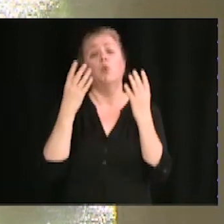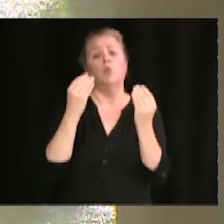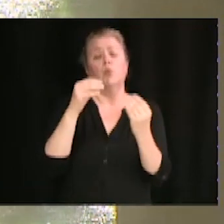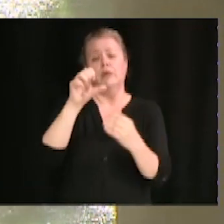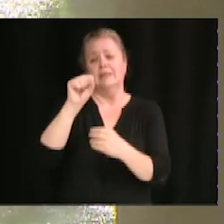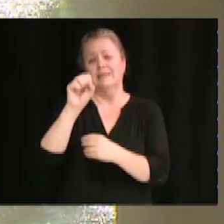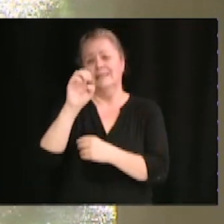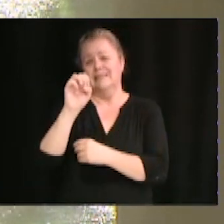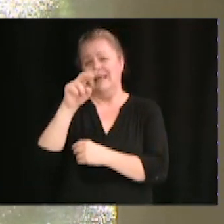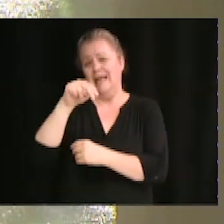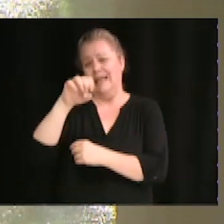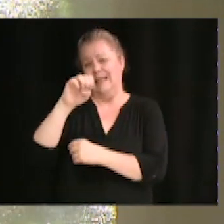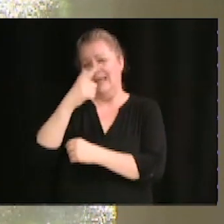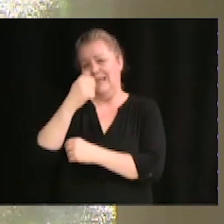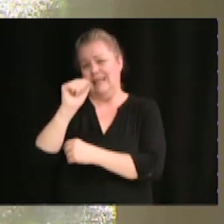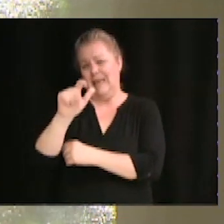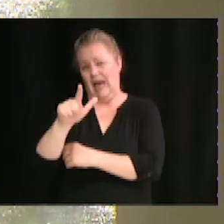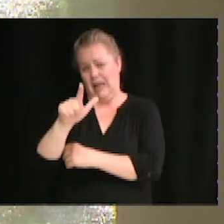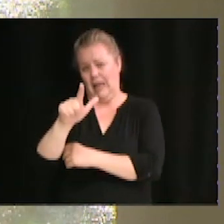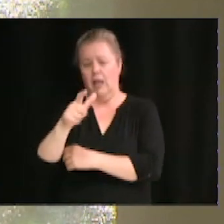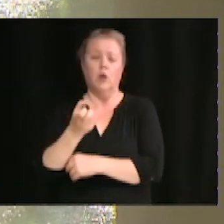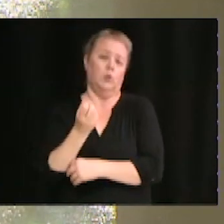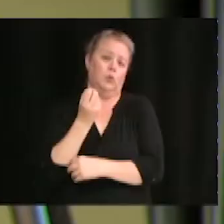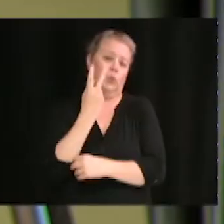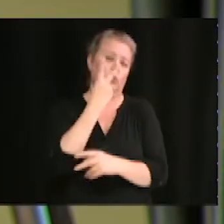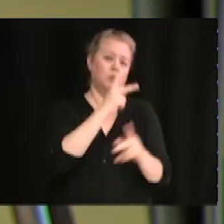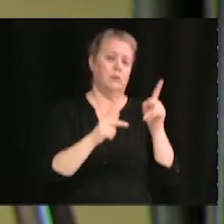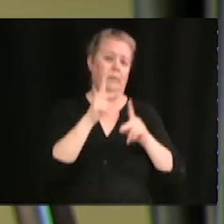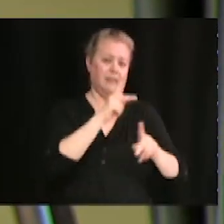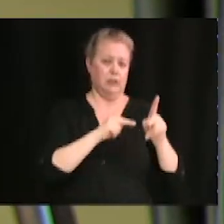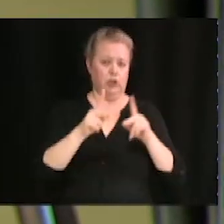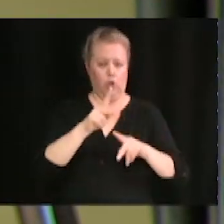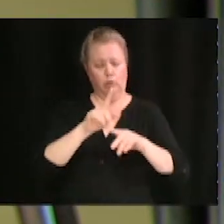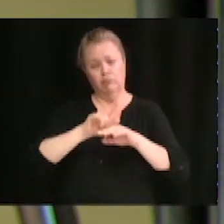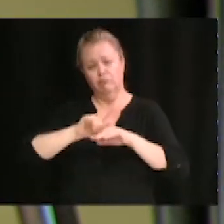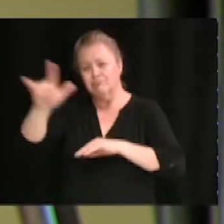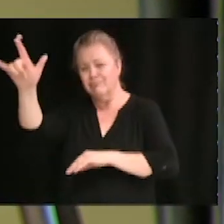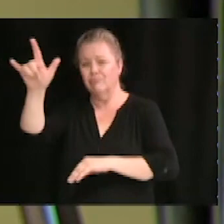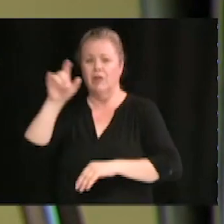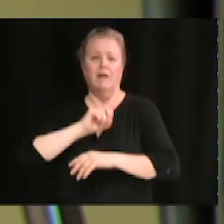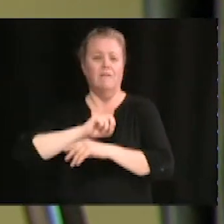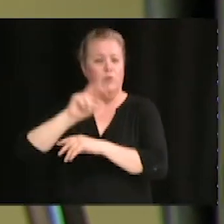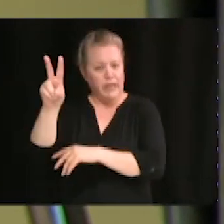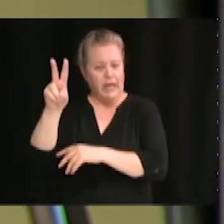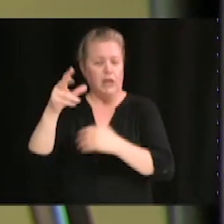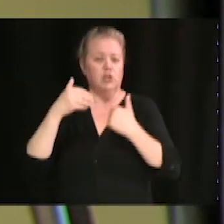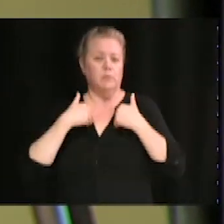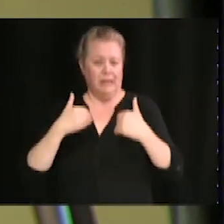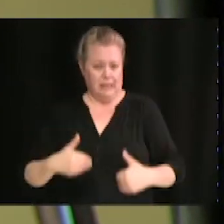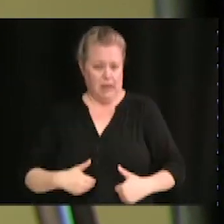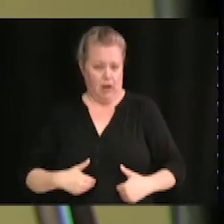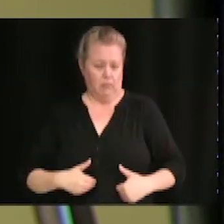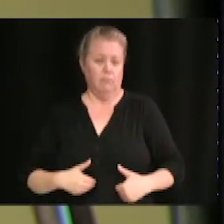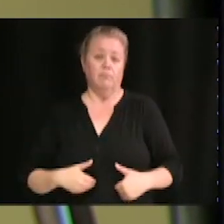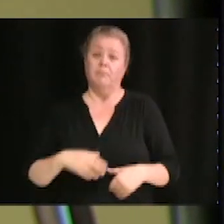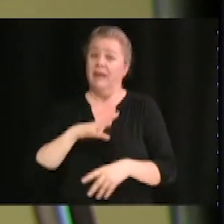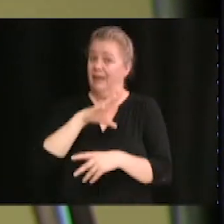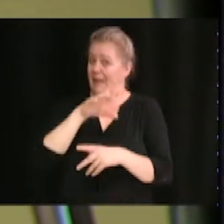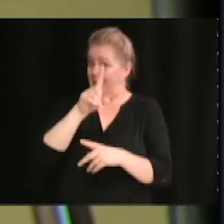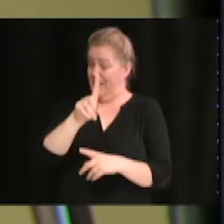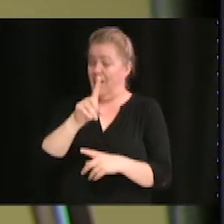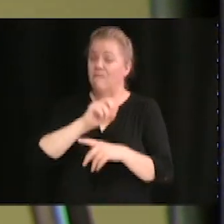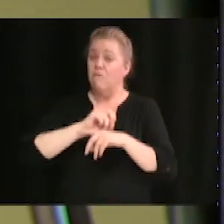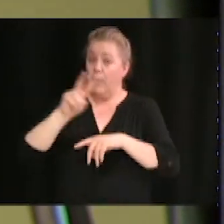partons un voyage humanitaire, un voyage humanitaire inclusif. Donc, c'est pour dire qu'il va y avoir Guy Huard avec nous, qui est non-voyant.